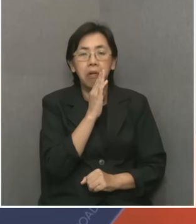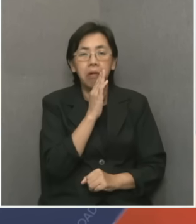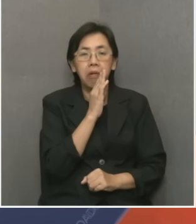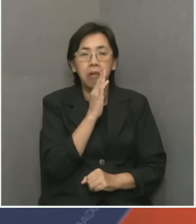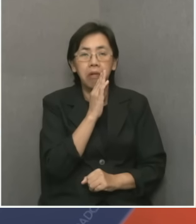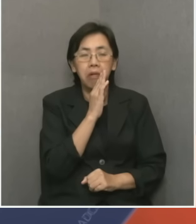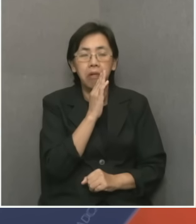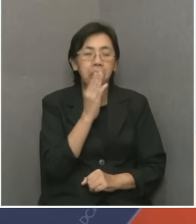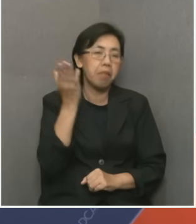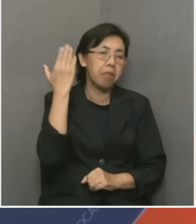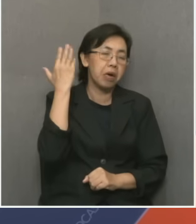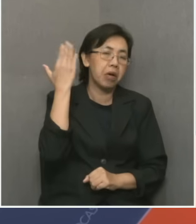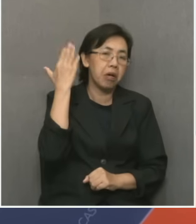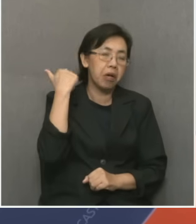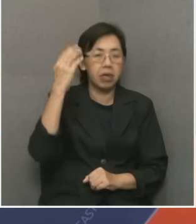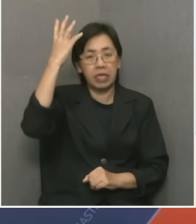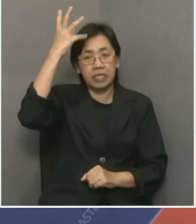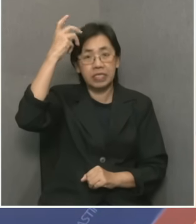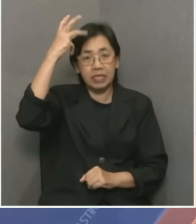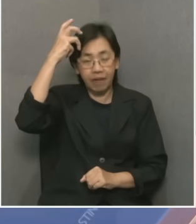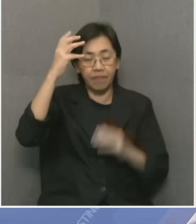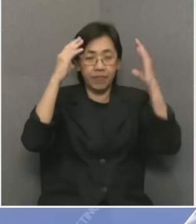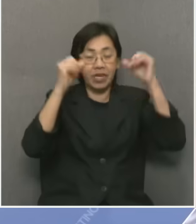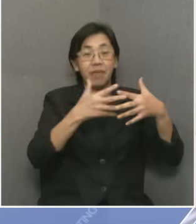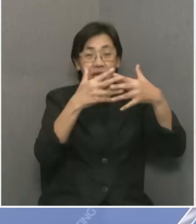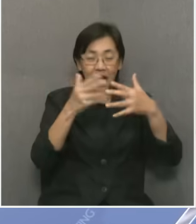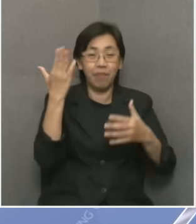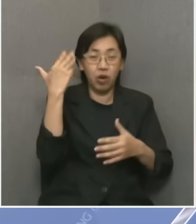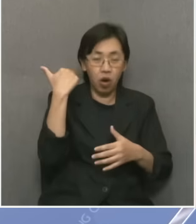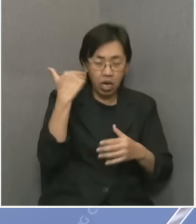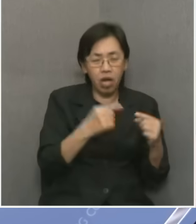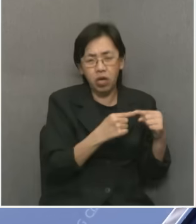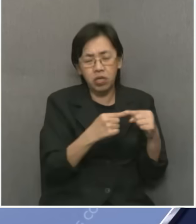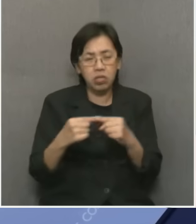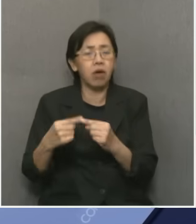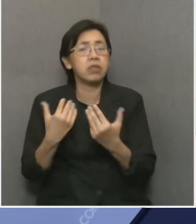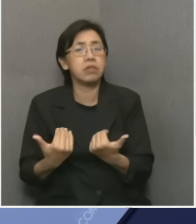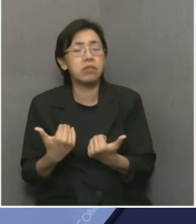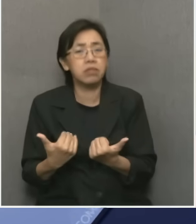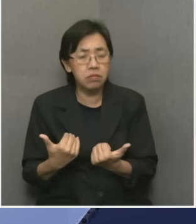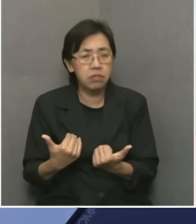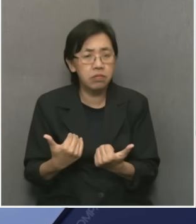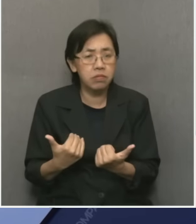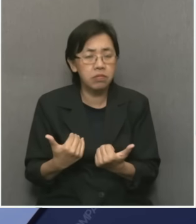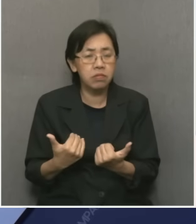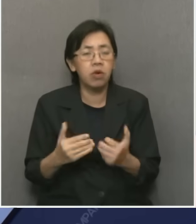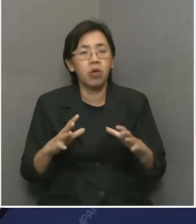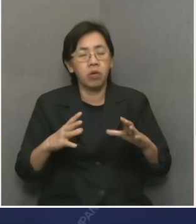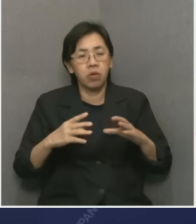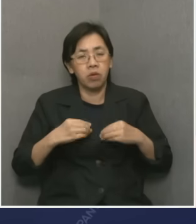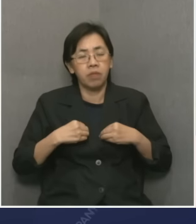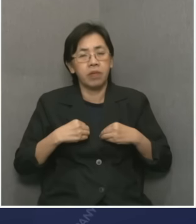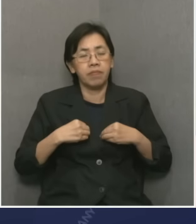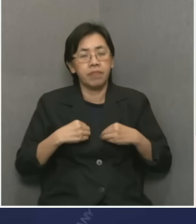ตั้งแต่ในสมัยของโดนัลด์ทรัมป์เรื่อยมาจนถึงปัจจุบันเนี่ยนะฮะเขาก็ ยอมรับนะครับ